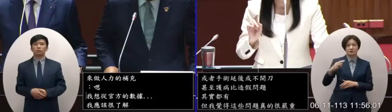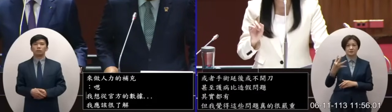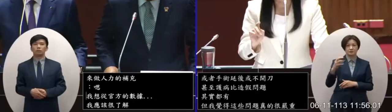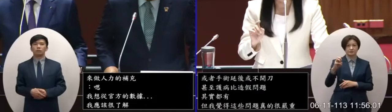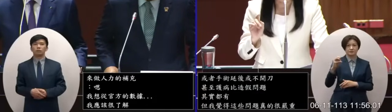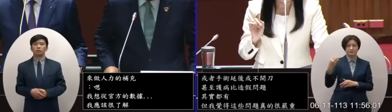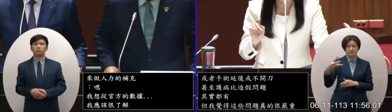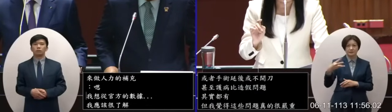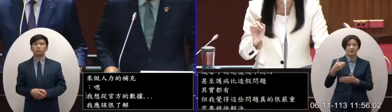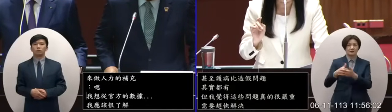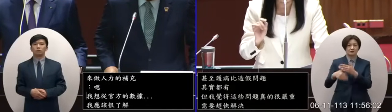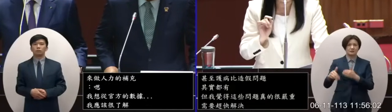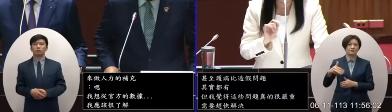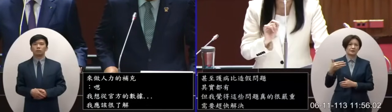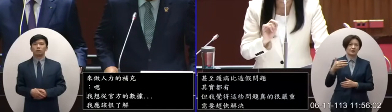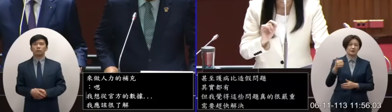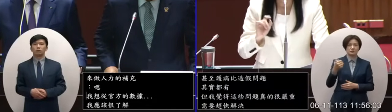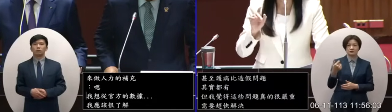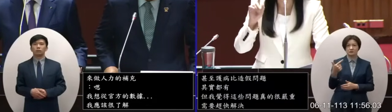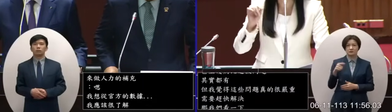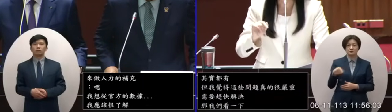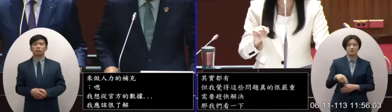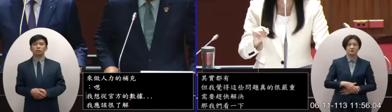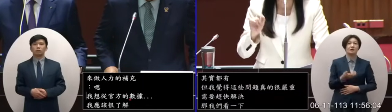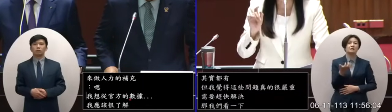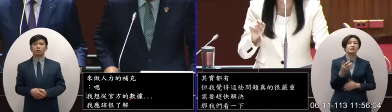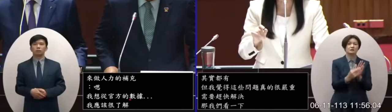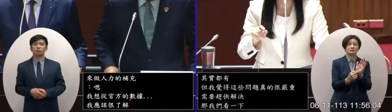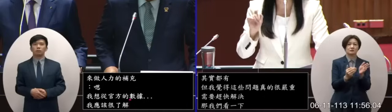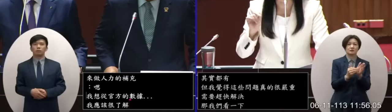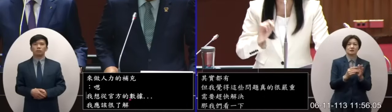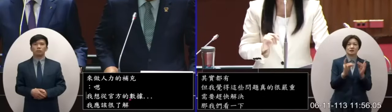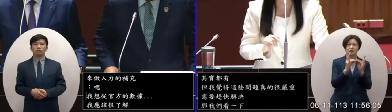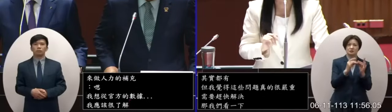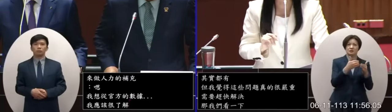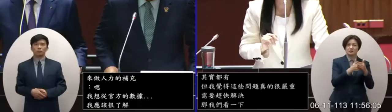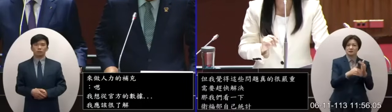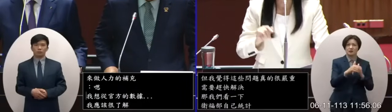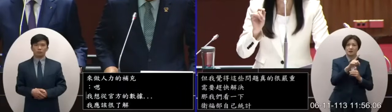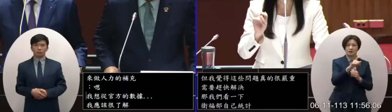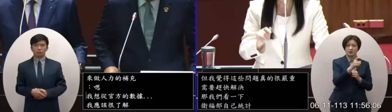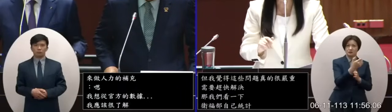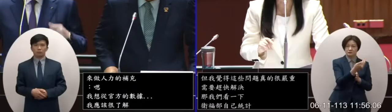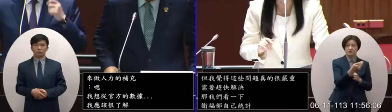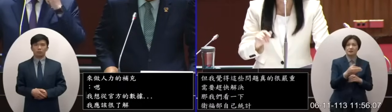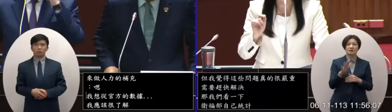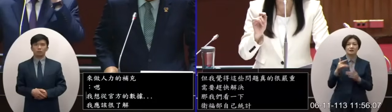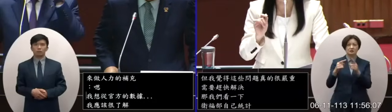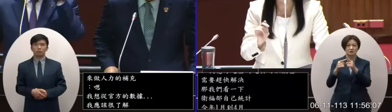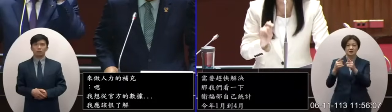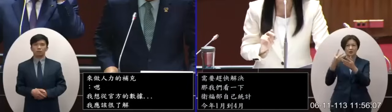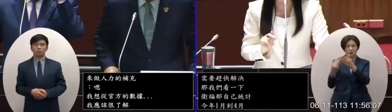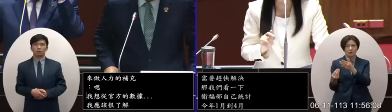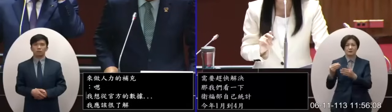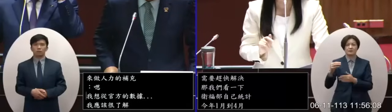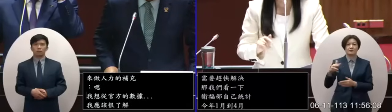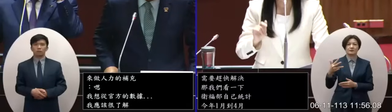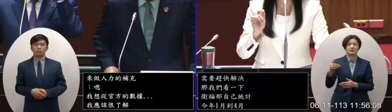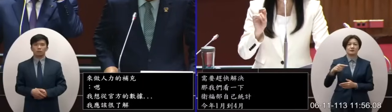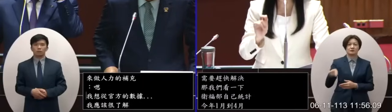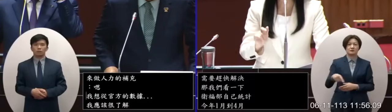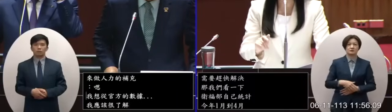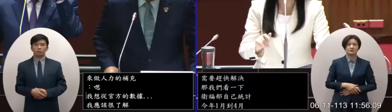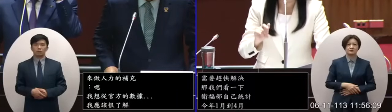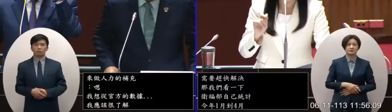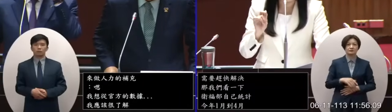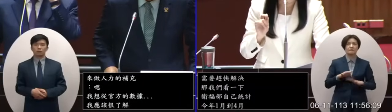189,403人，少了856人。刚刚说床位少69而已，但是我的人啊就少了800多。